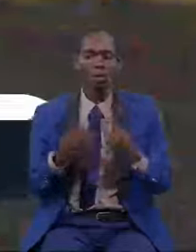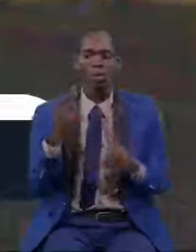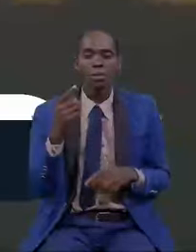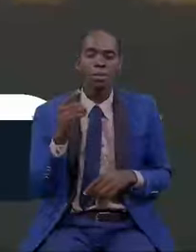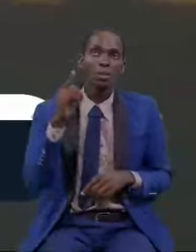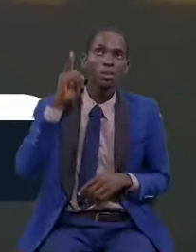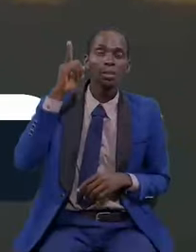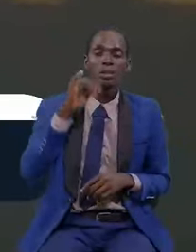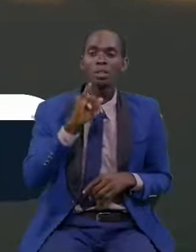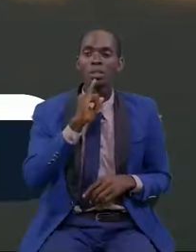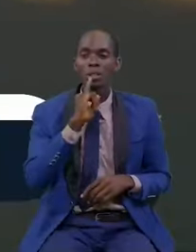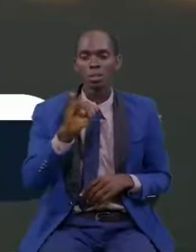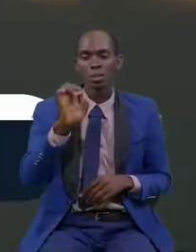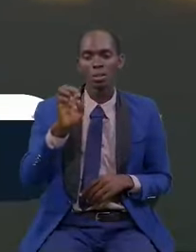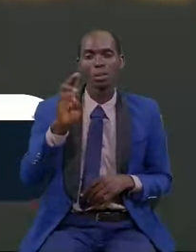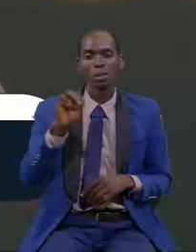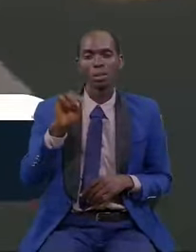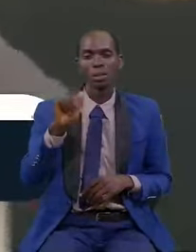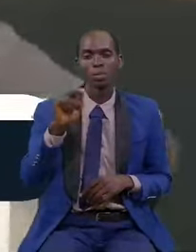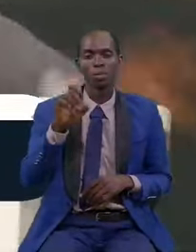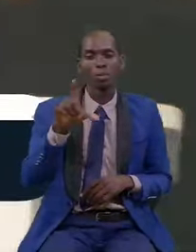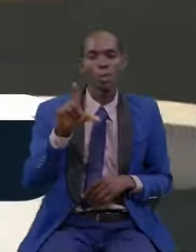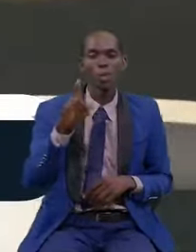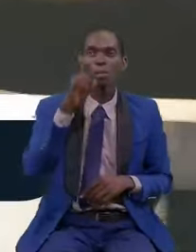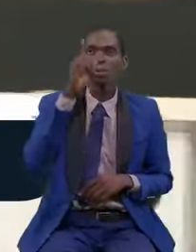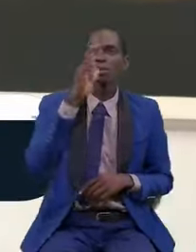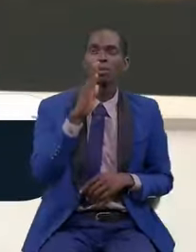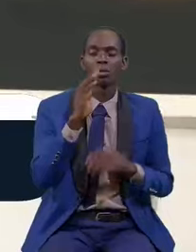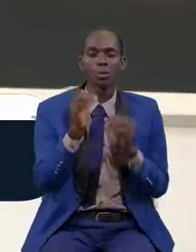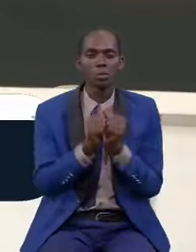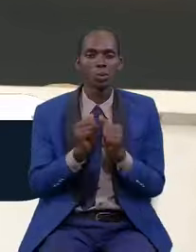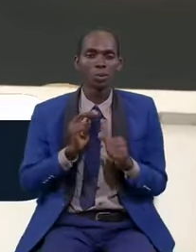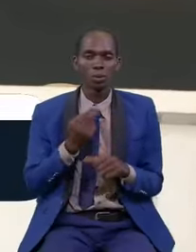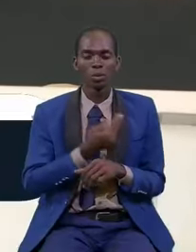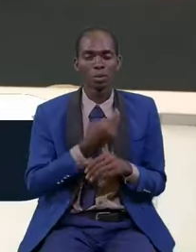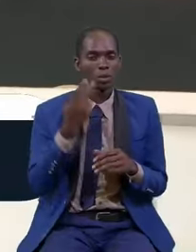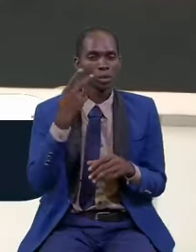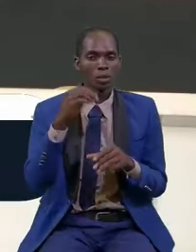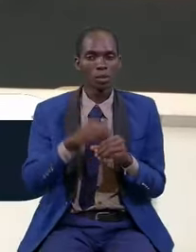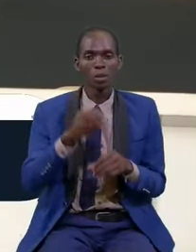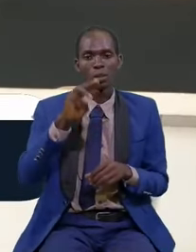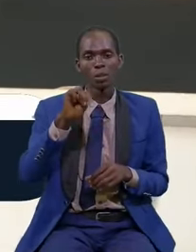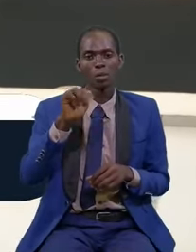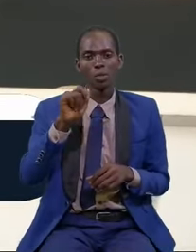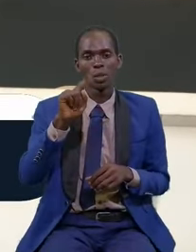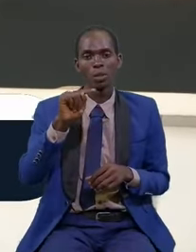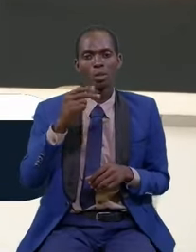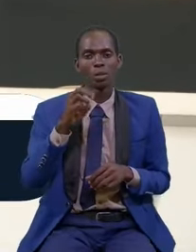est Emmanuel, Dieu avec nous. Matthieu